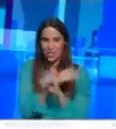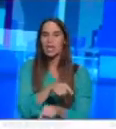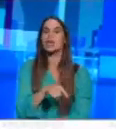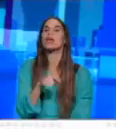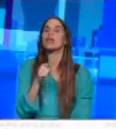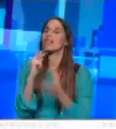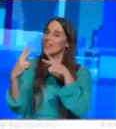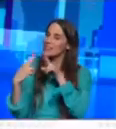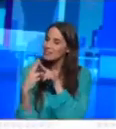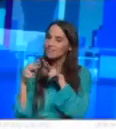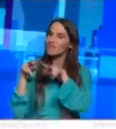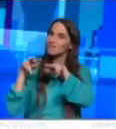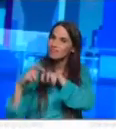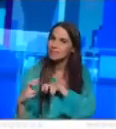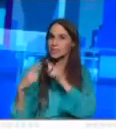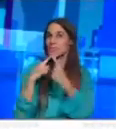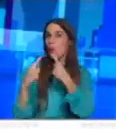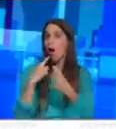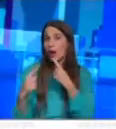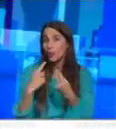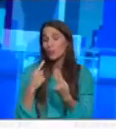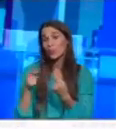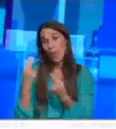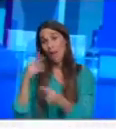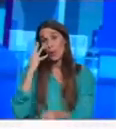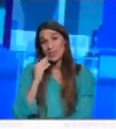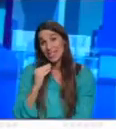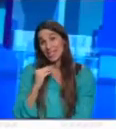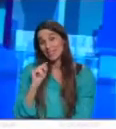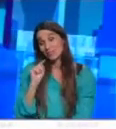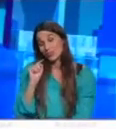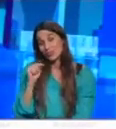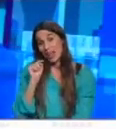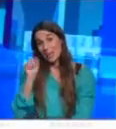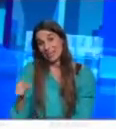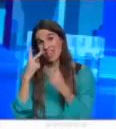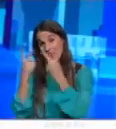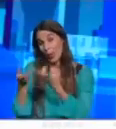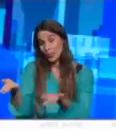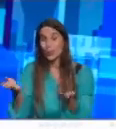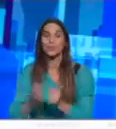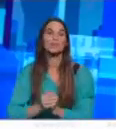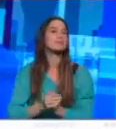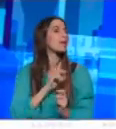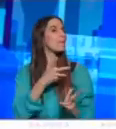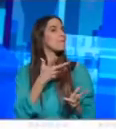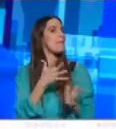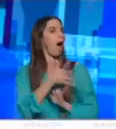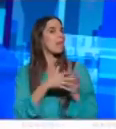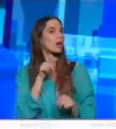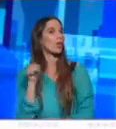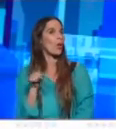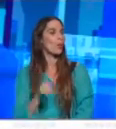שוחחנו, אני חושבת שהוא היה די מרוצה שהגעתי לבקר אותו. מה אמרת לו?